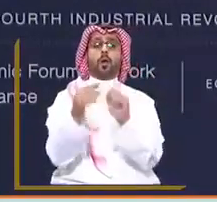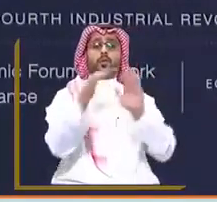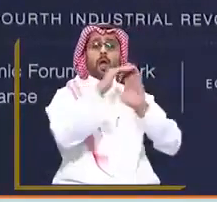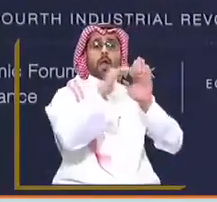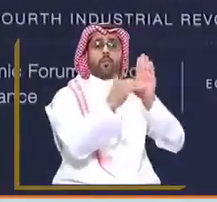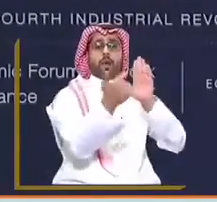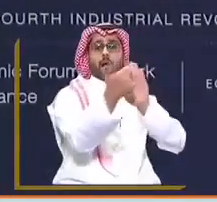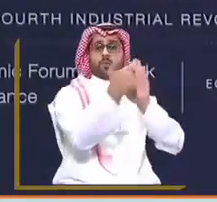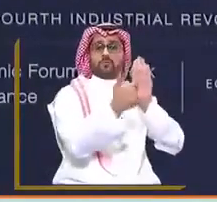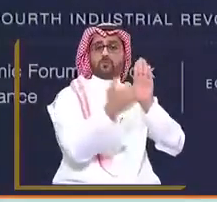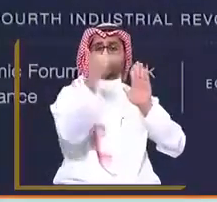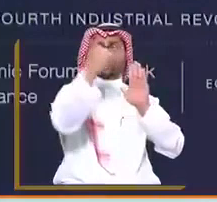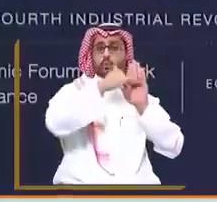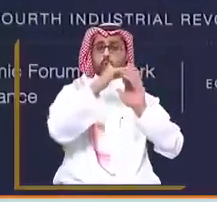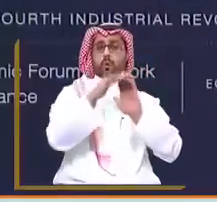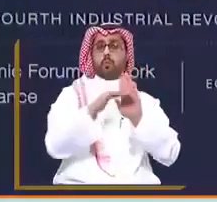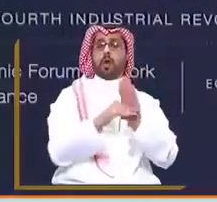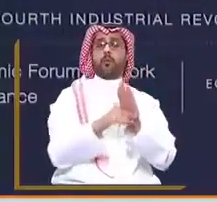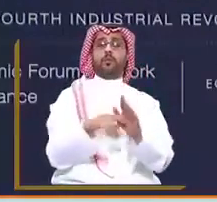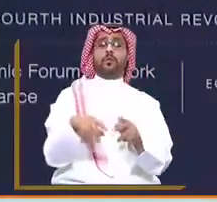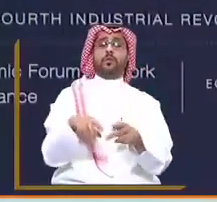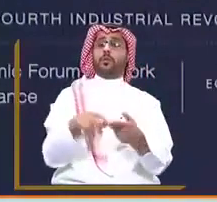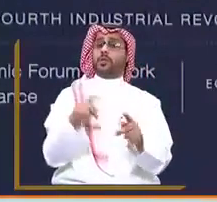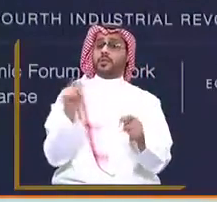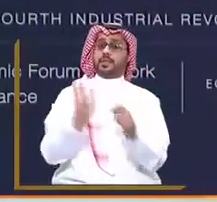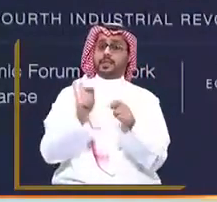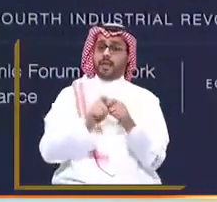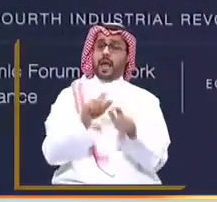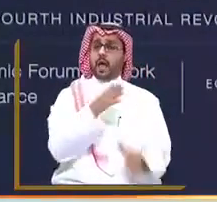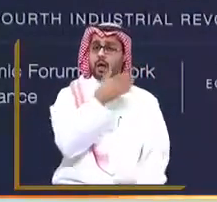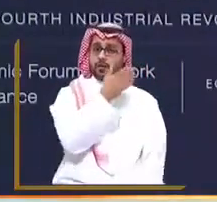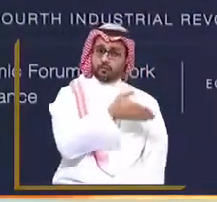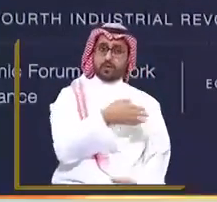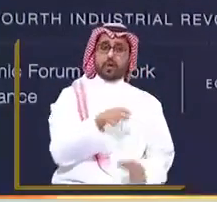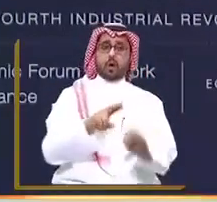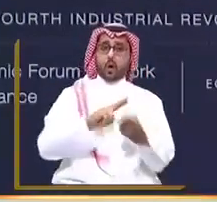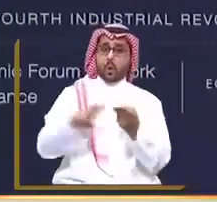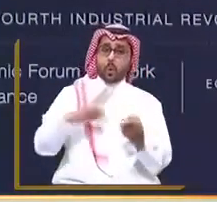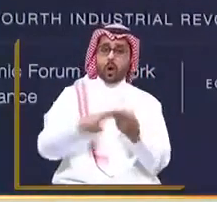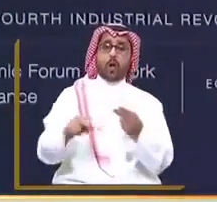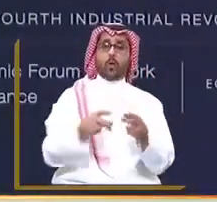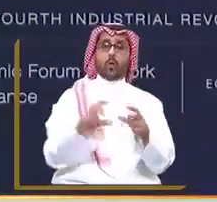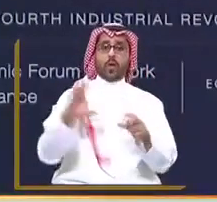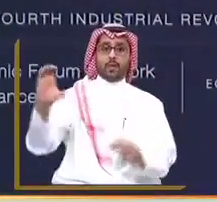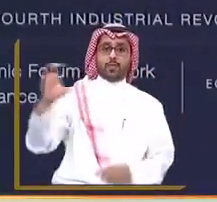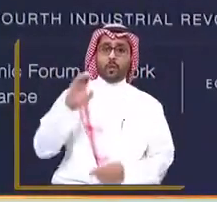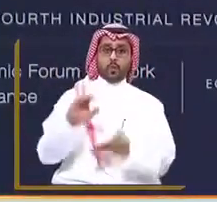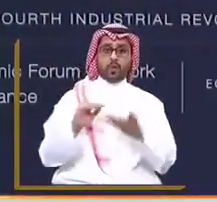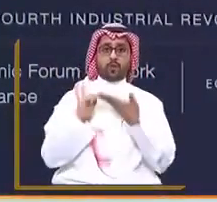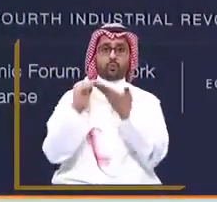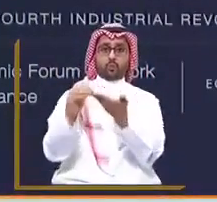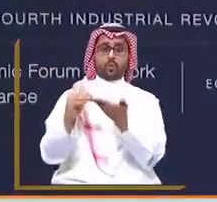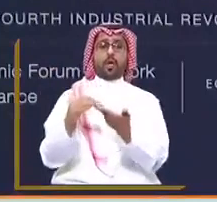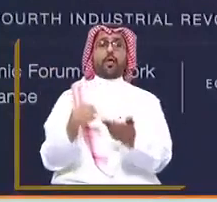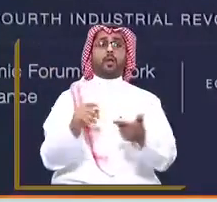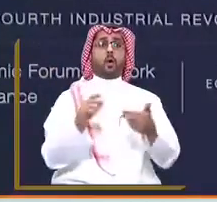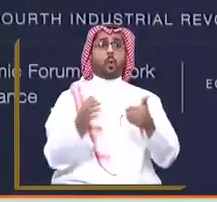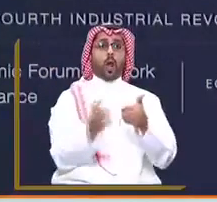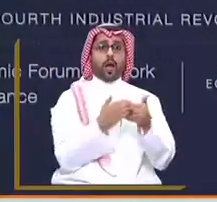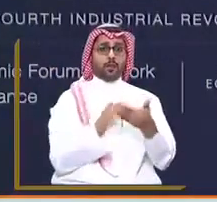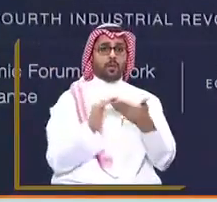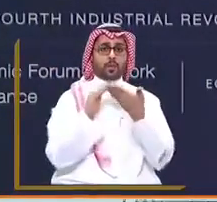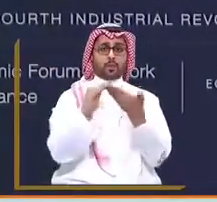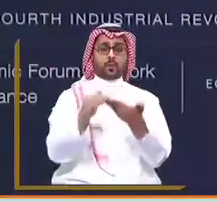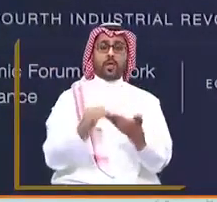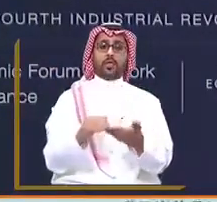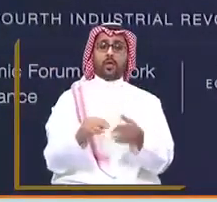تهم الثورة الصناعية الرابعة، منها أيضا حلول التمويل، وأيضا الخدمات اللوجستية والأمن